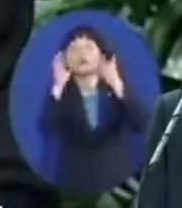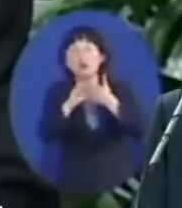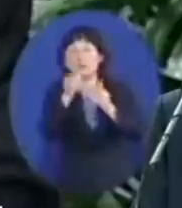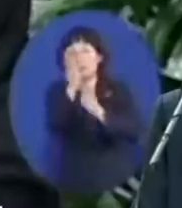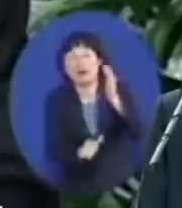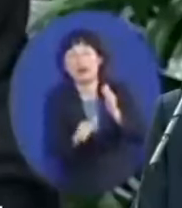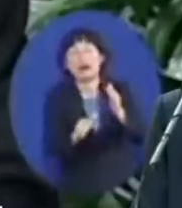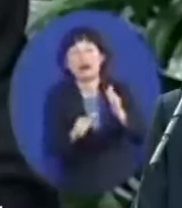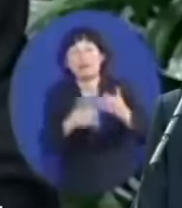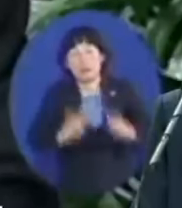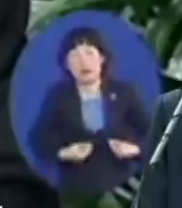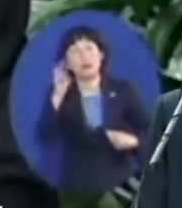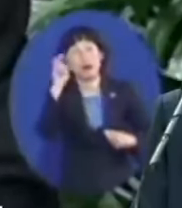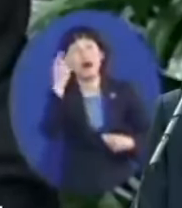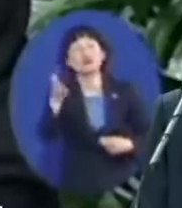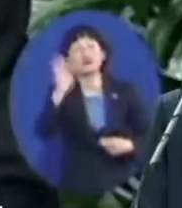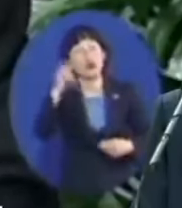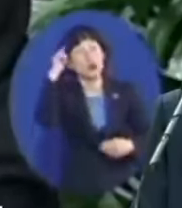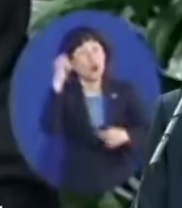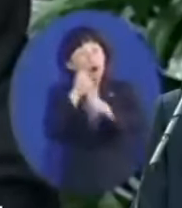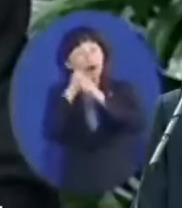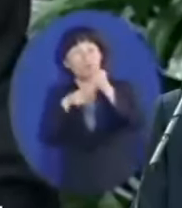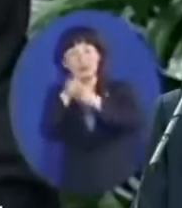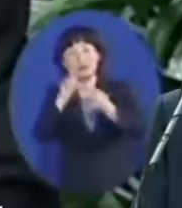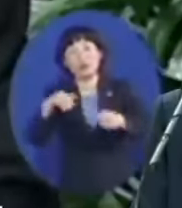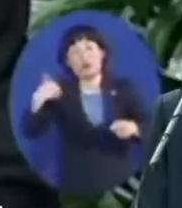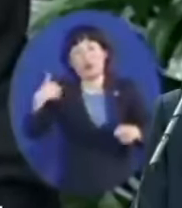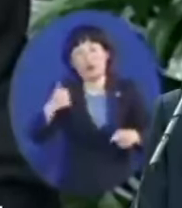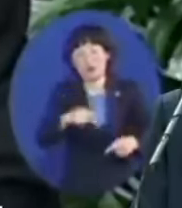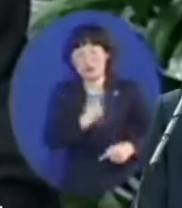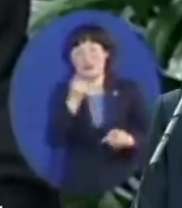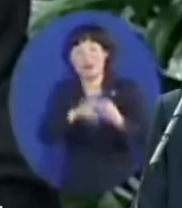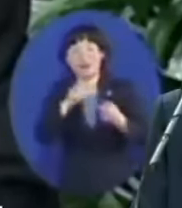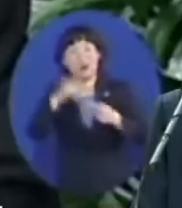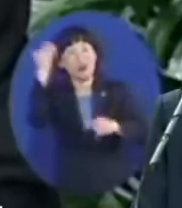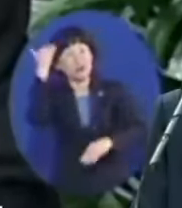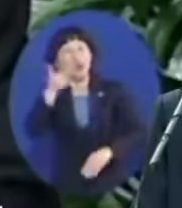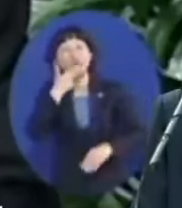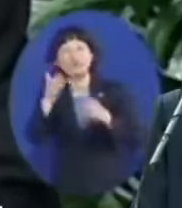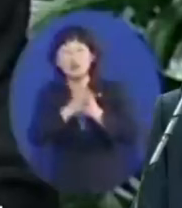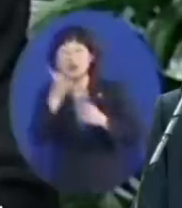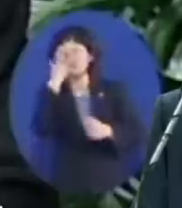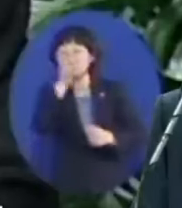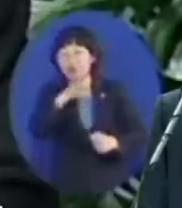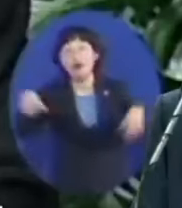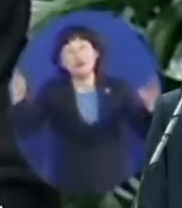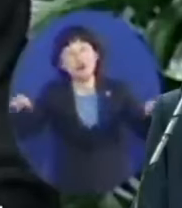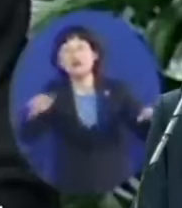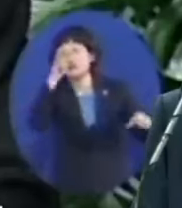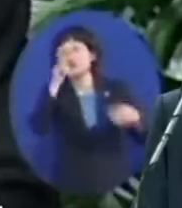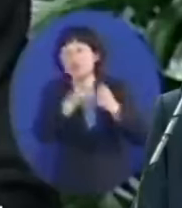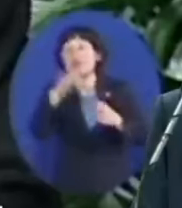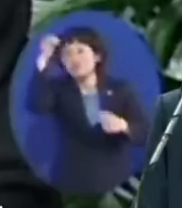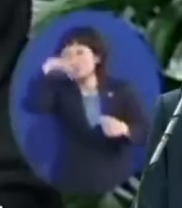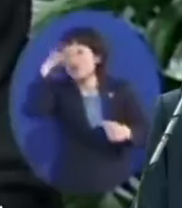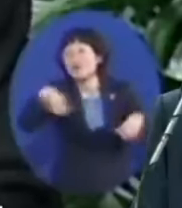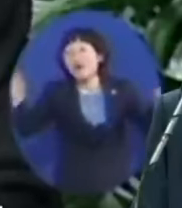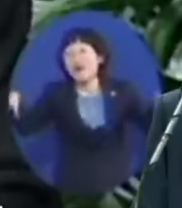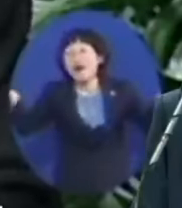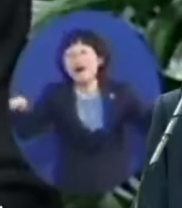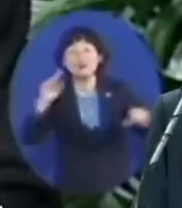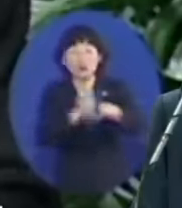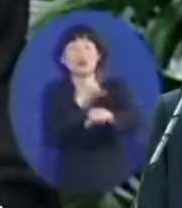그러나 자기는 과학을 모르고 자기 자신에 대한 지식이 없기 때문에 무조건 날개 있으니까 난다고 나니까 나는 것입니다.